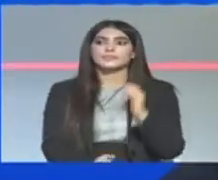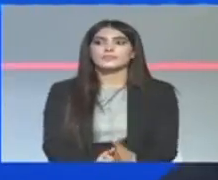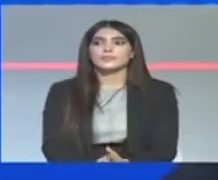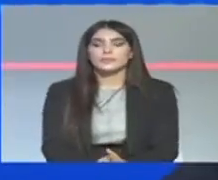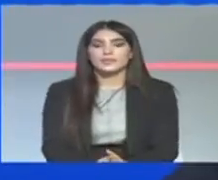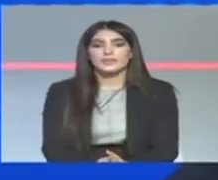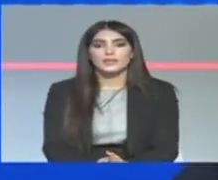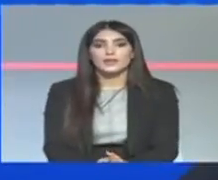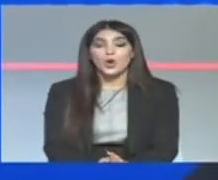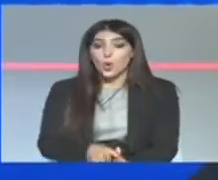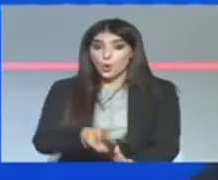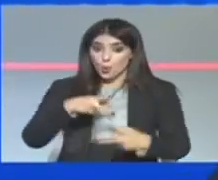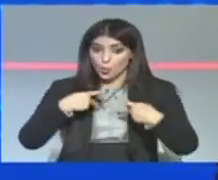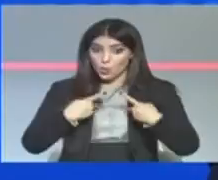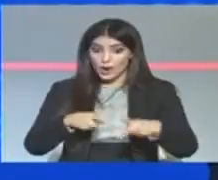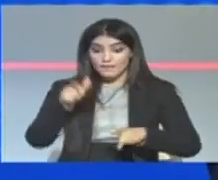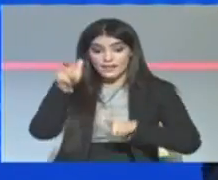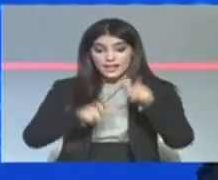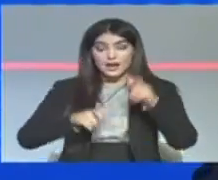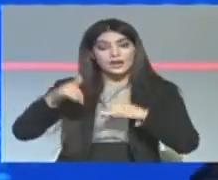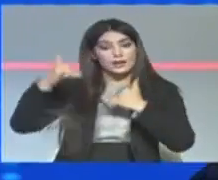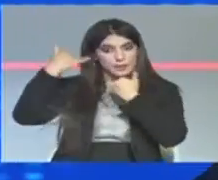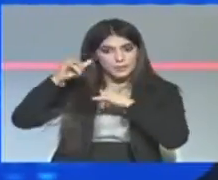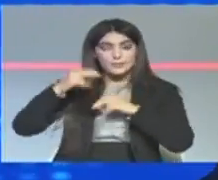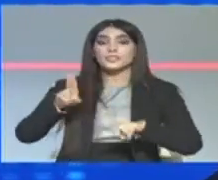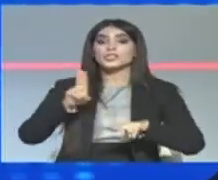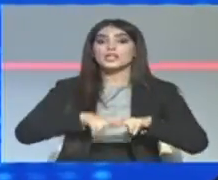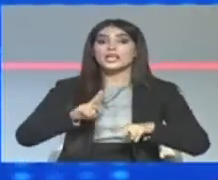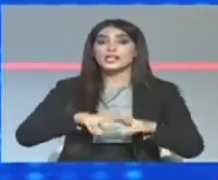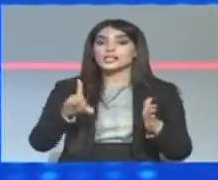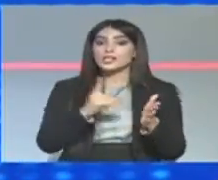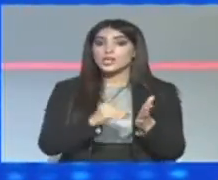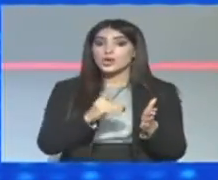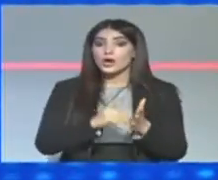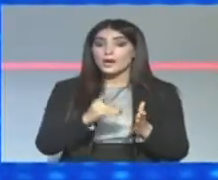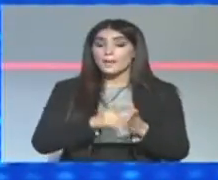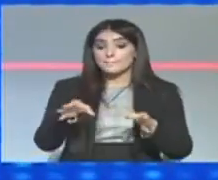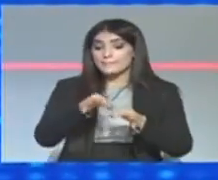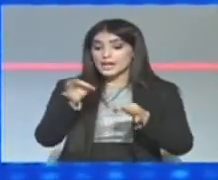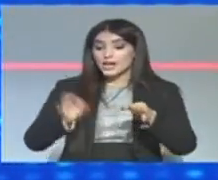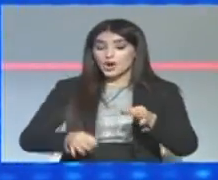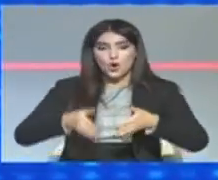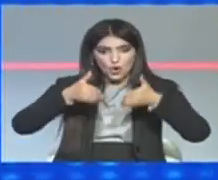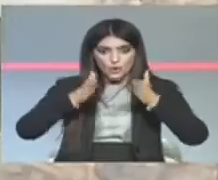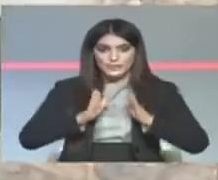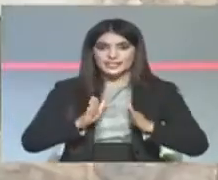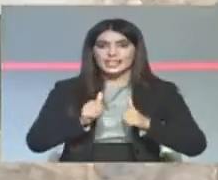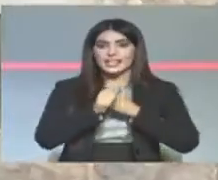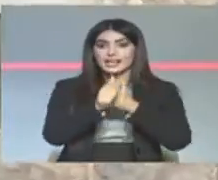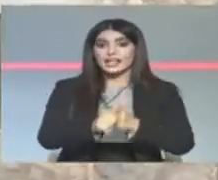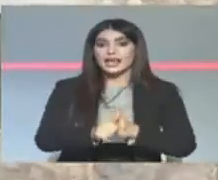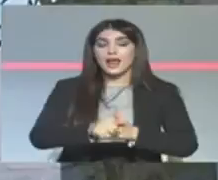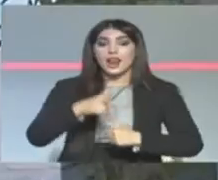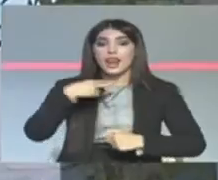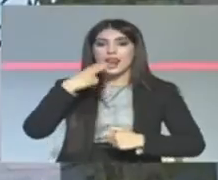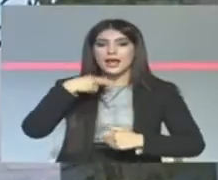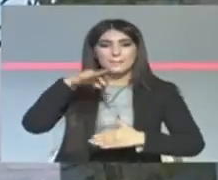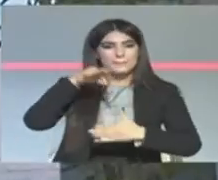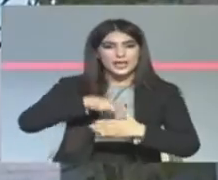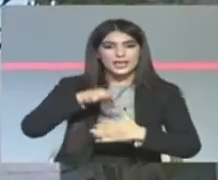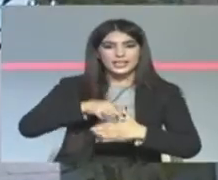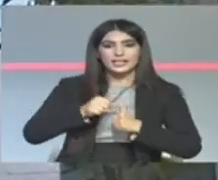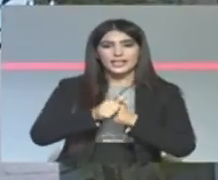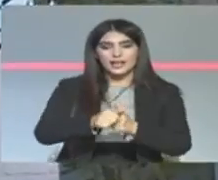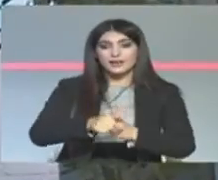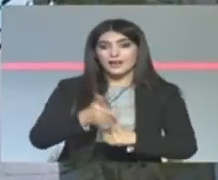وافق الجزائريون على تعديل الدستور حسب النتائج الرسميه النهائيه للاستفتاء الذي اجري